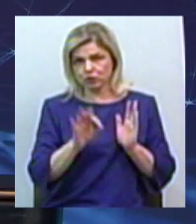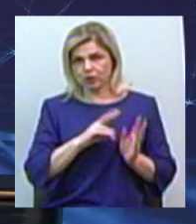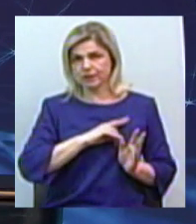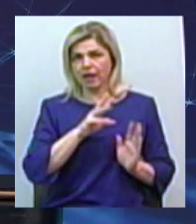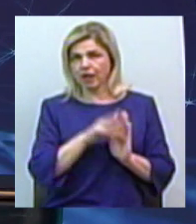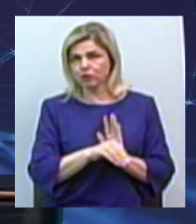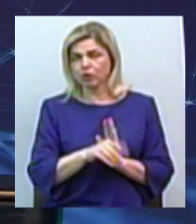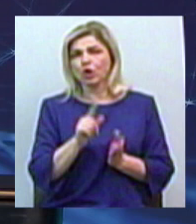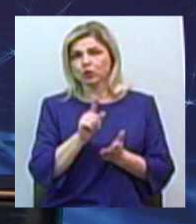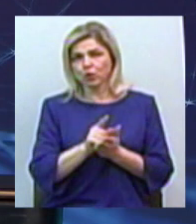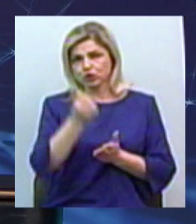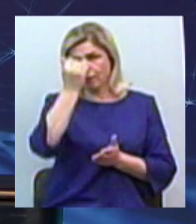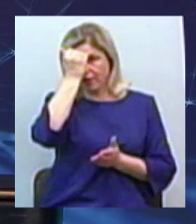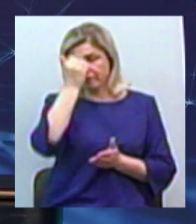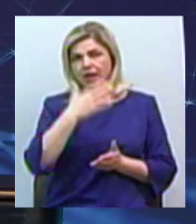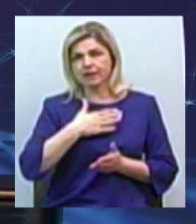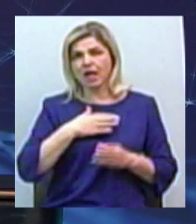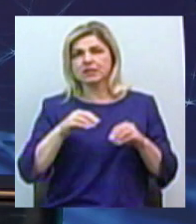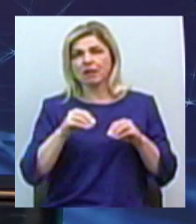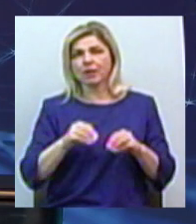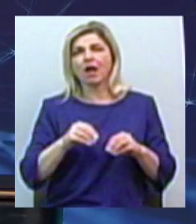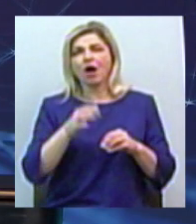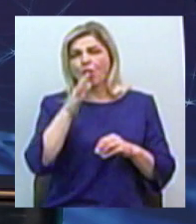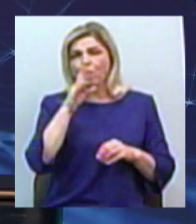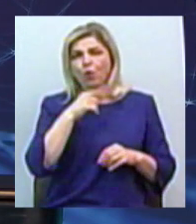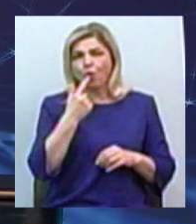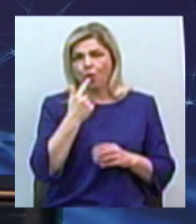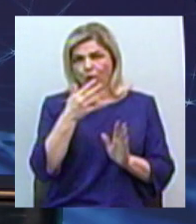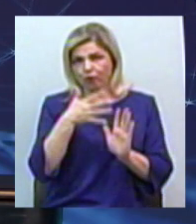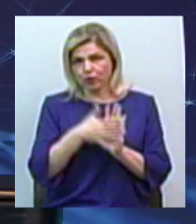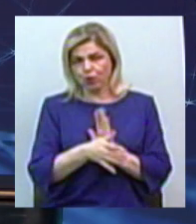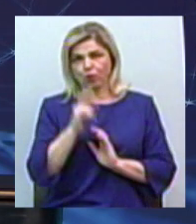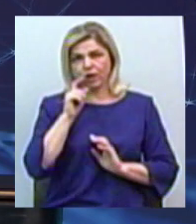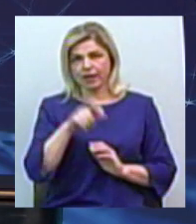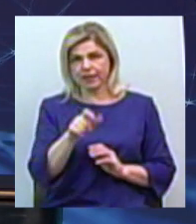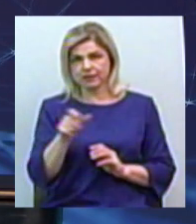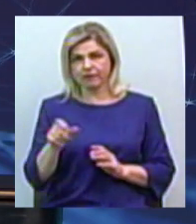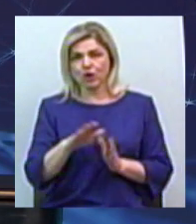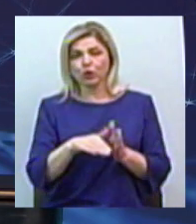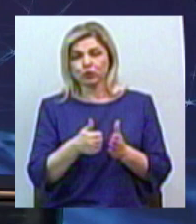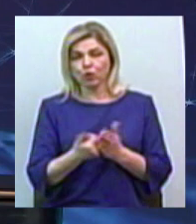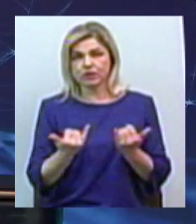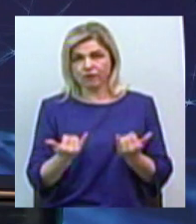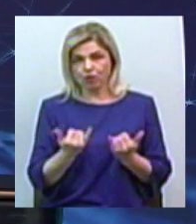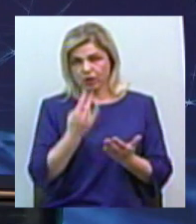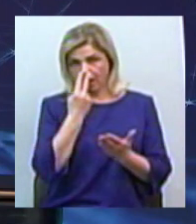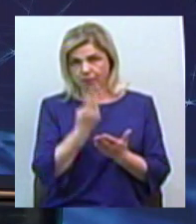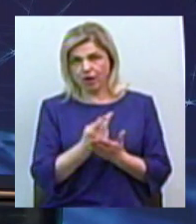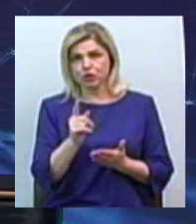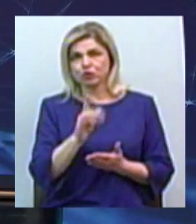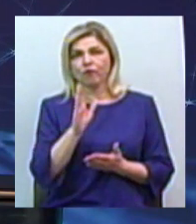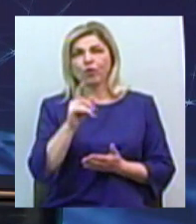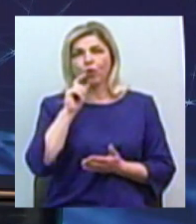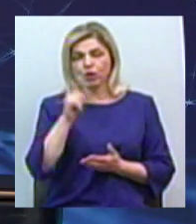пам'ятати. У нас вся земля полита кров'ю українців. І відповідно до сьогоднішнього дня ми бачимо, що відбувається. Українці